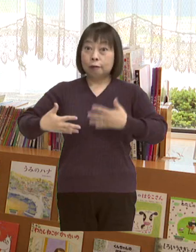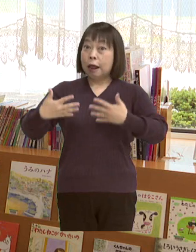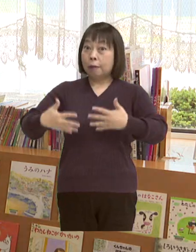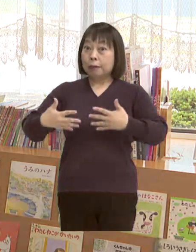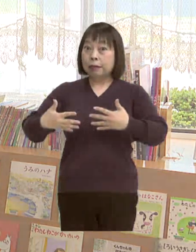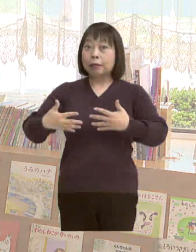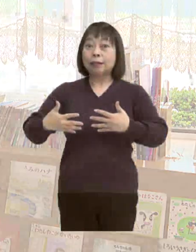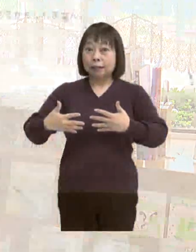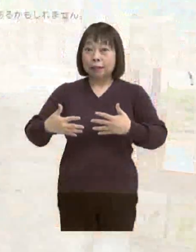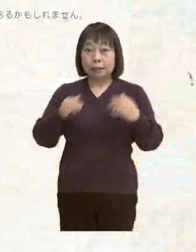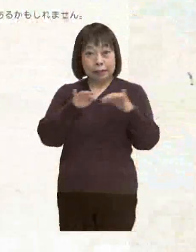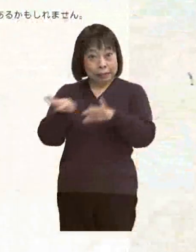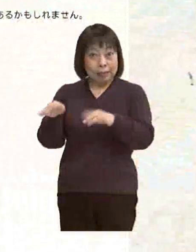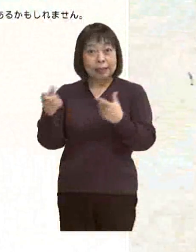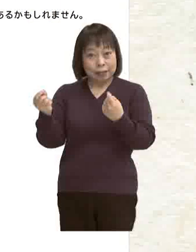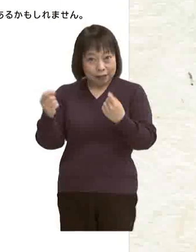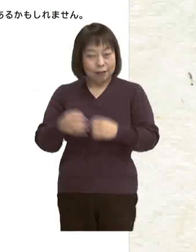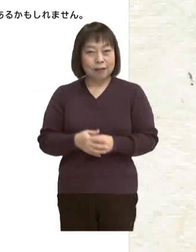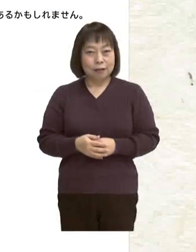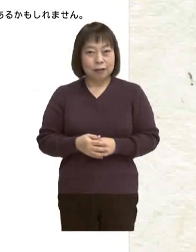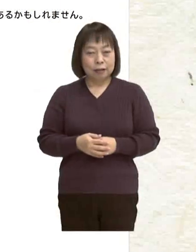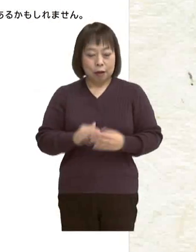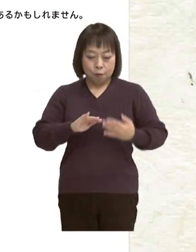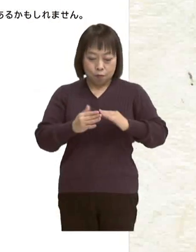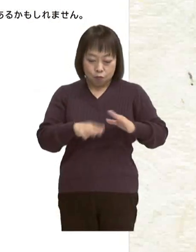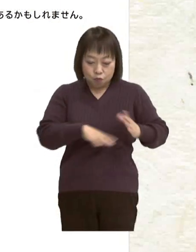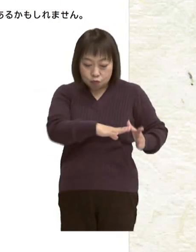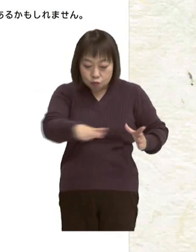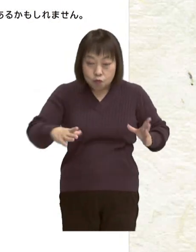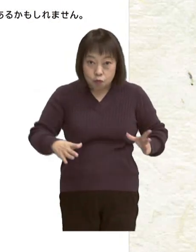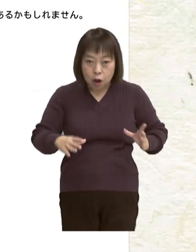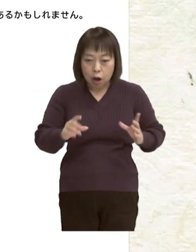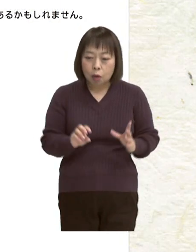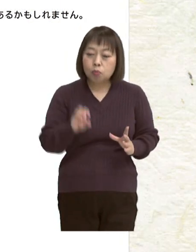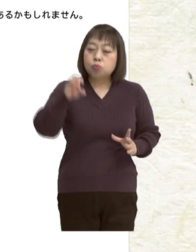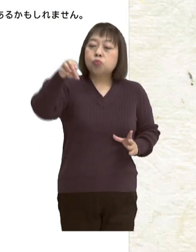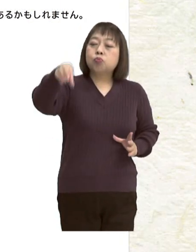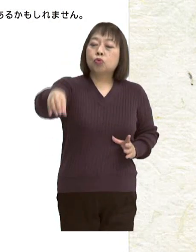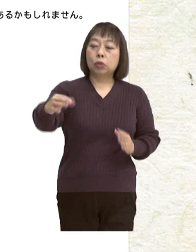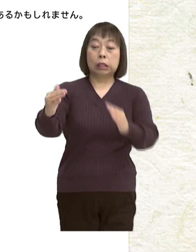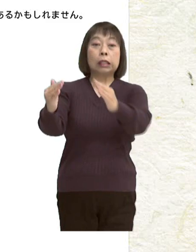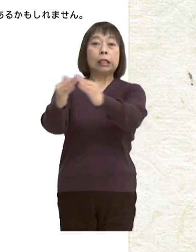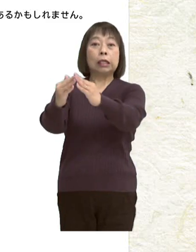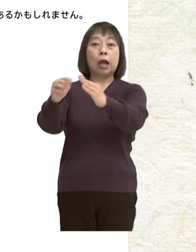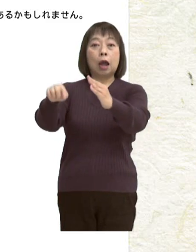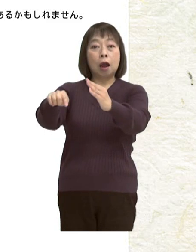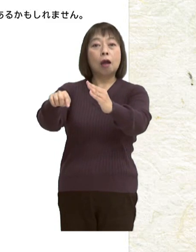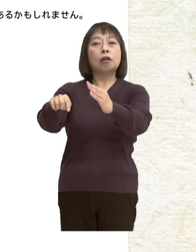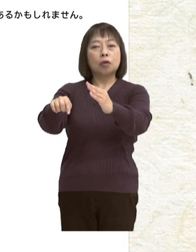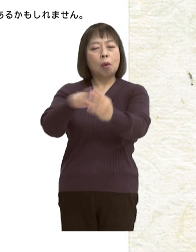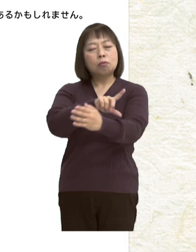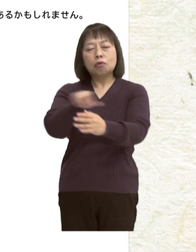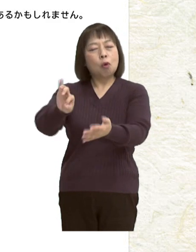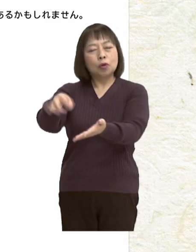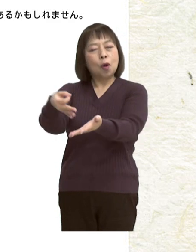。里から遠く離れた一軒家にはそれぞれにドラマがあるようです